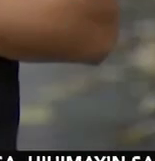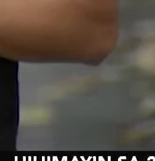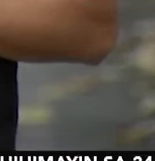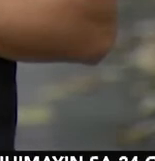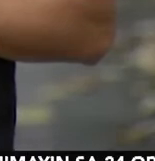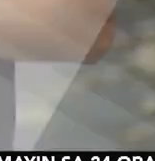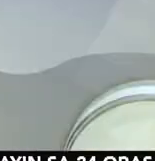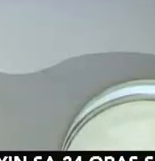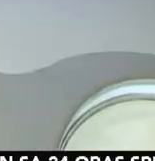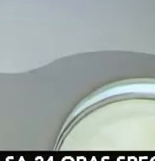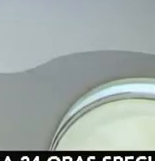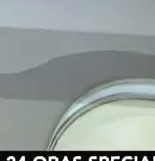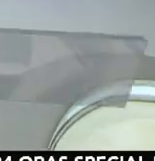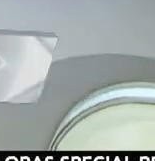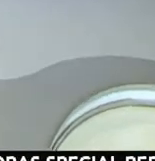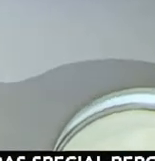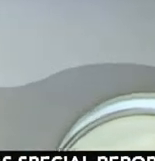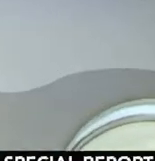24 oras.